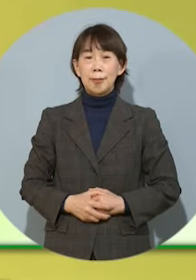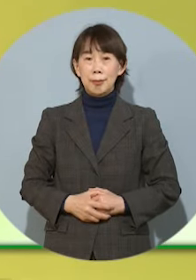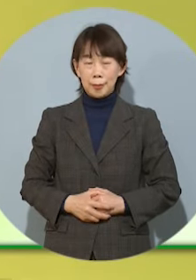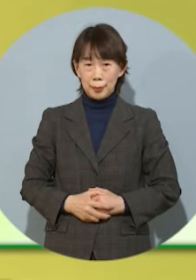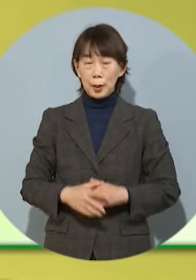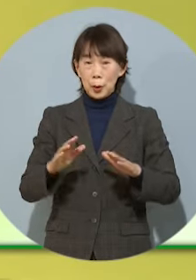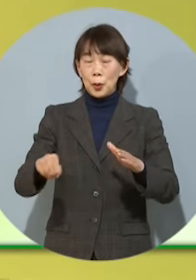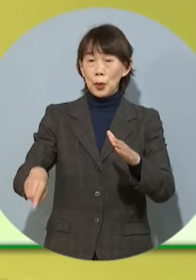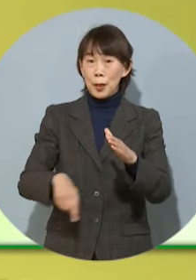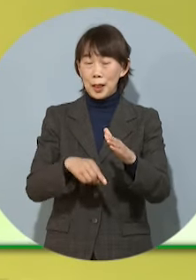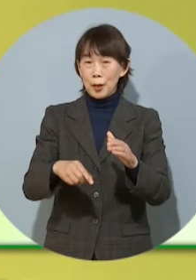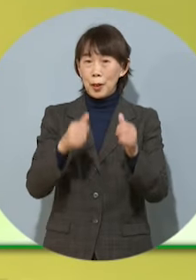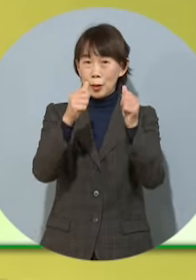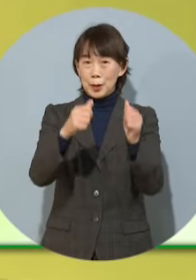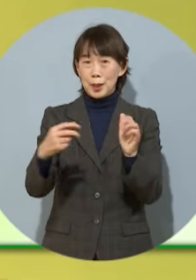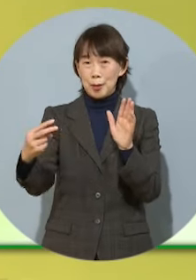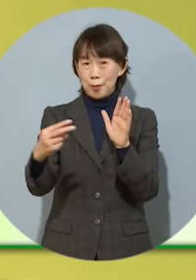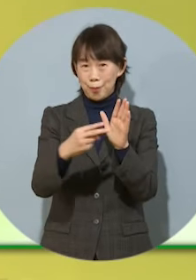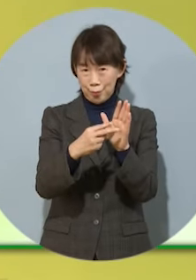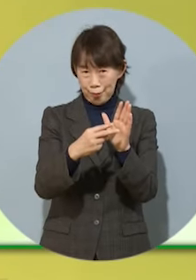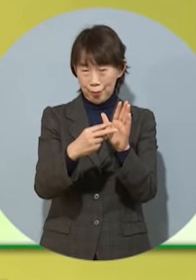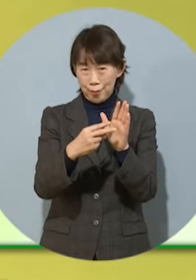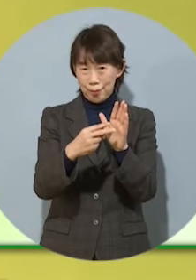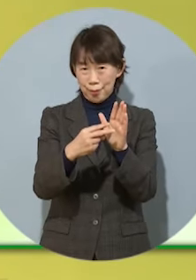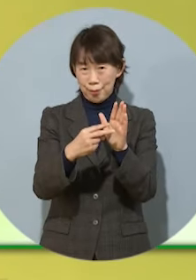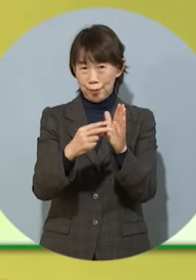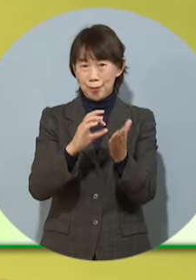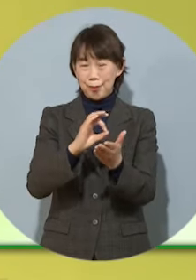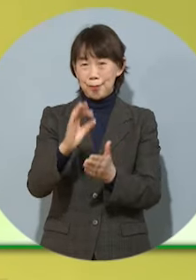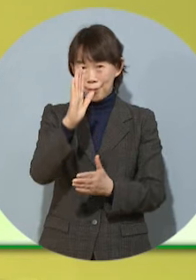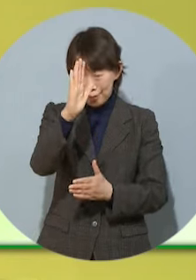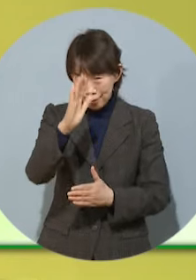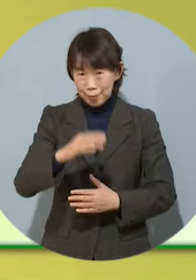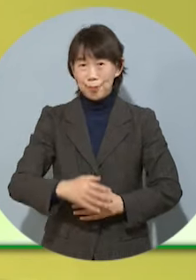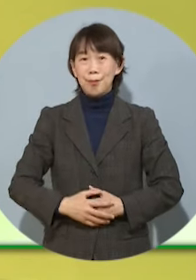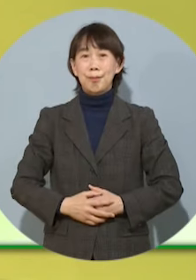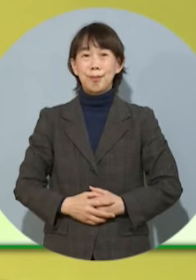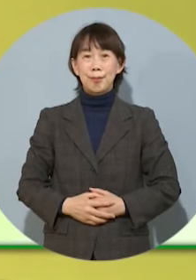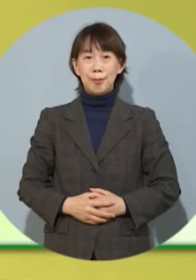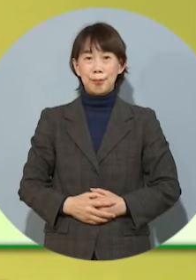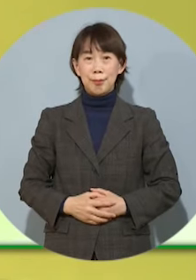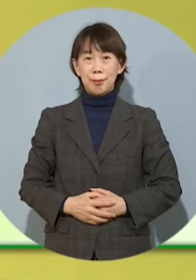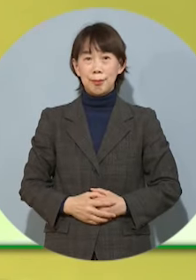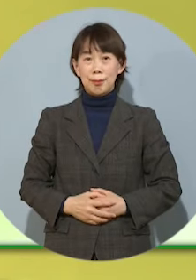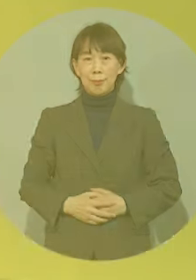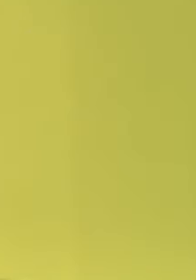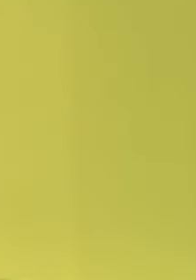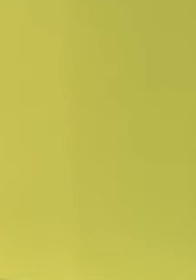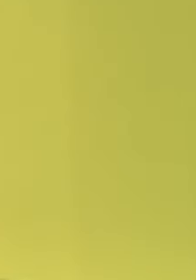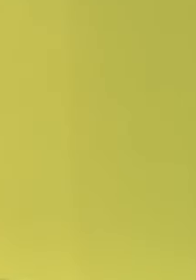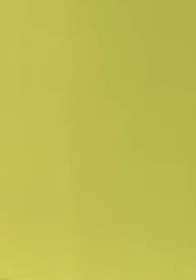今日お伝えした内容は番組のホームページにアップしていますのでご活用ください。